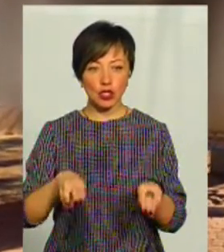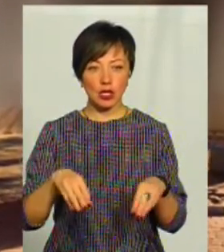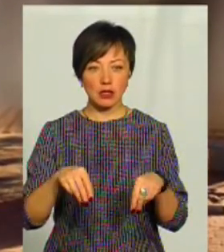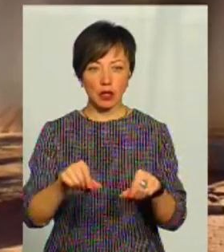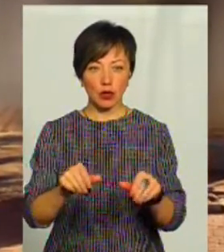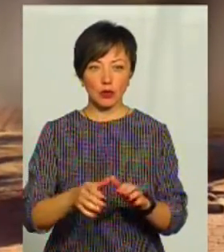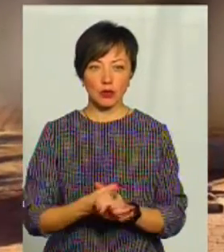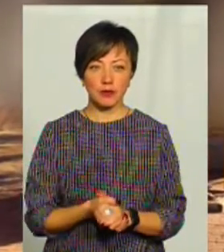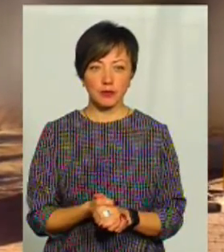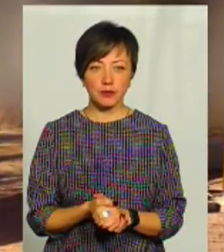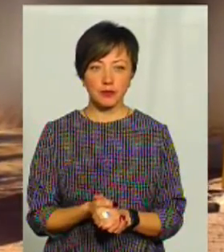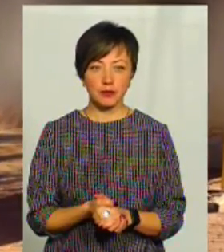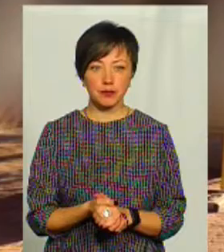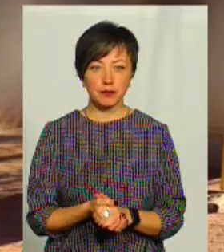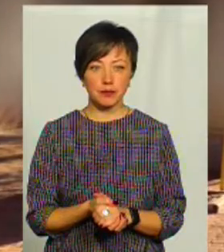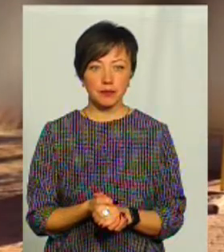ґрунті.